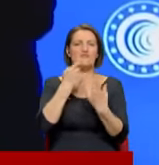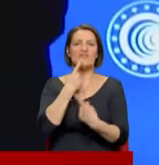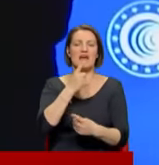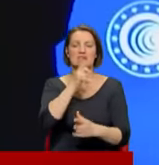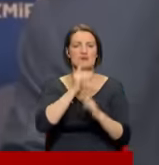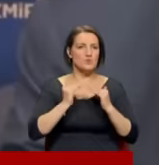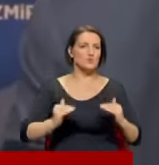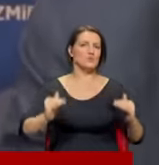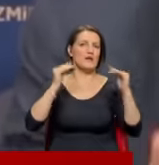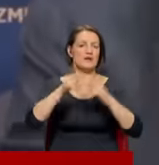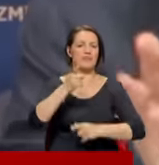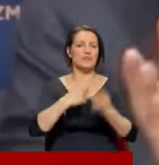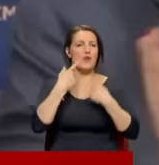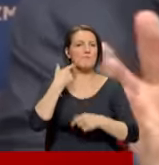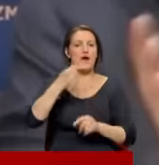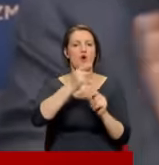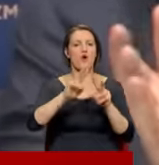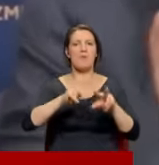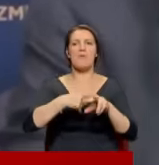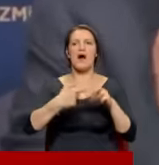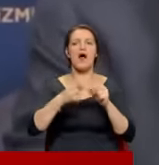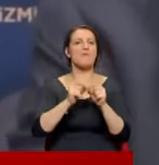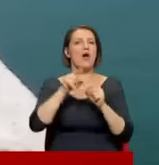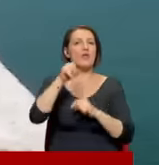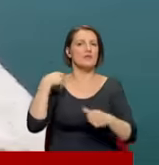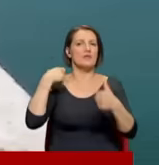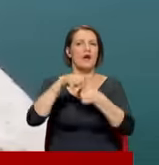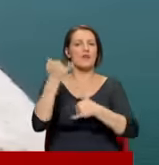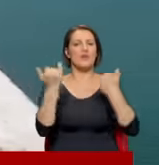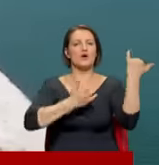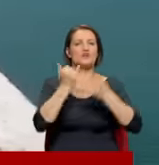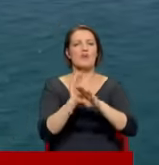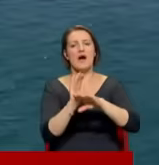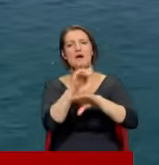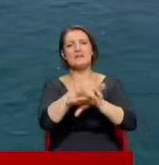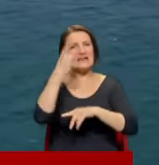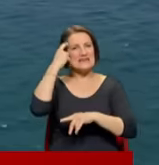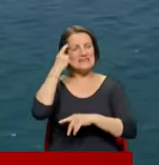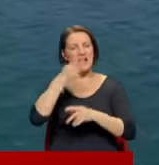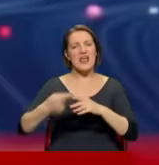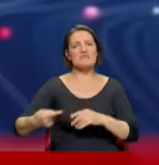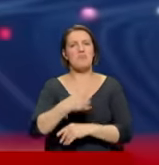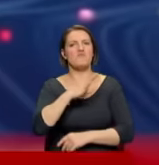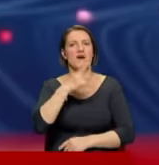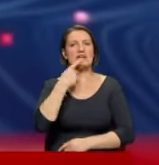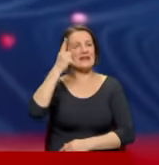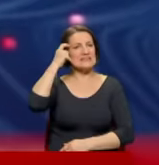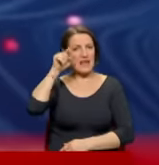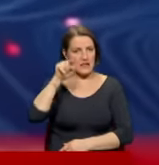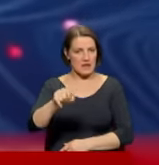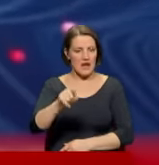ses yükseltirken Ticaret Bakanı Ömer Bolat bir kez daha tartışmanın arkasında İsrail istihbaratı var dedi.